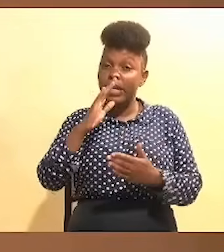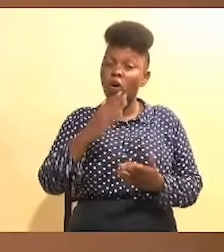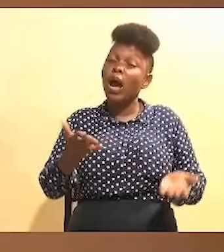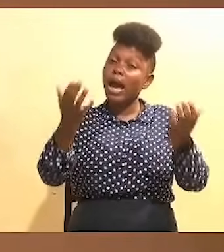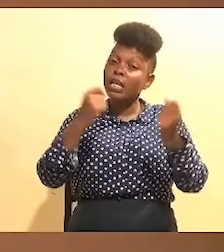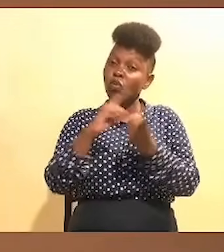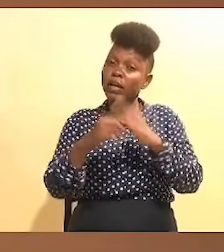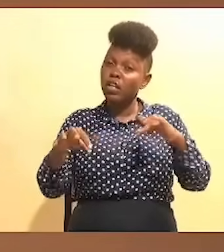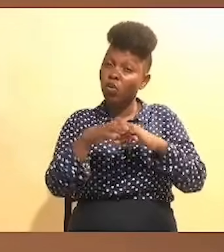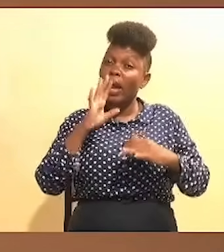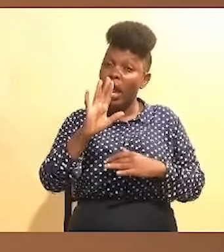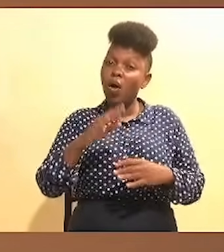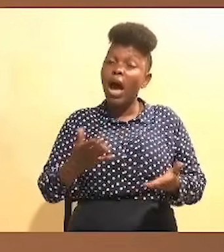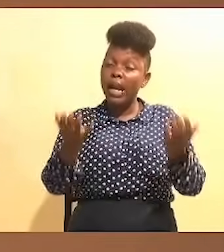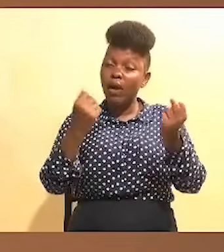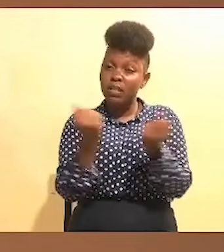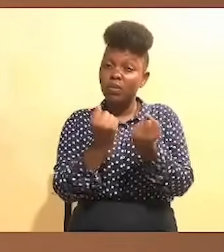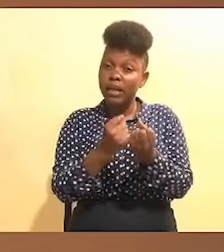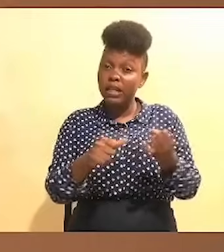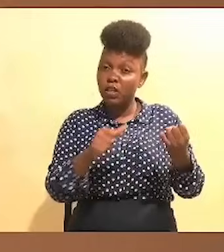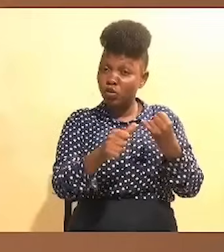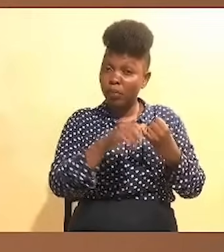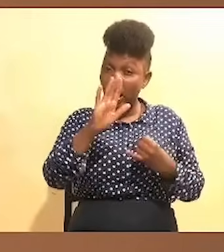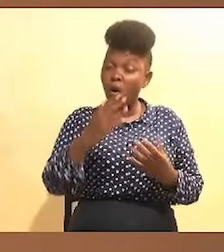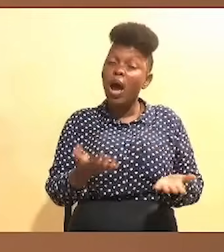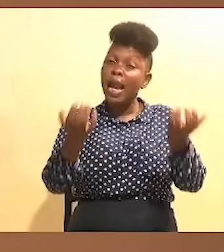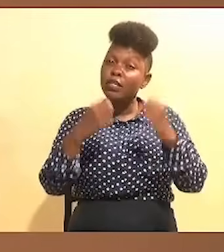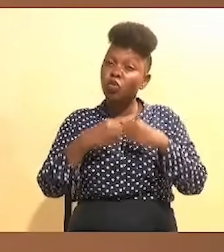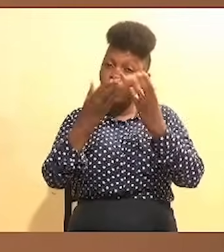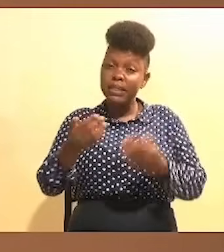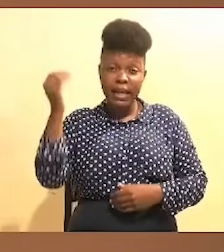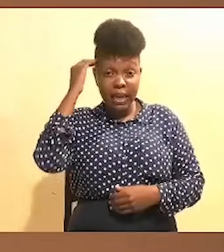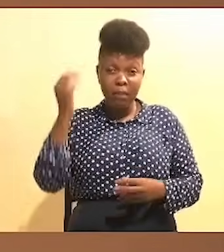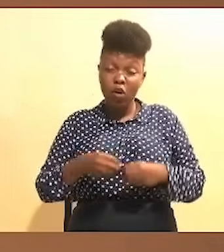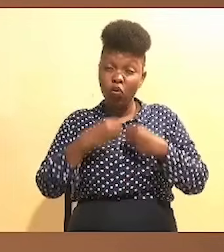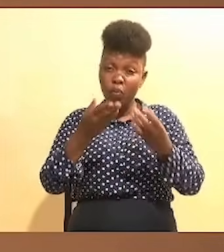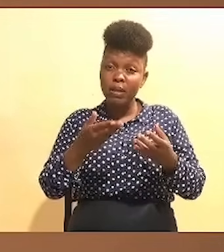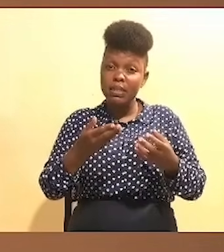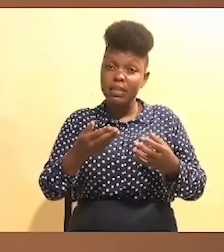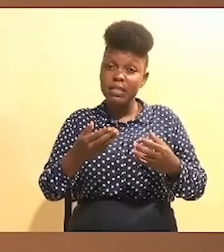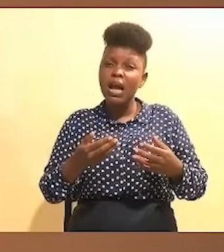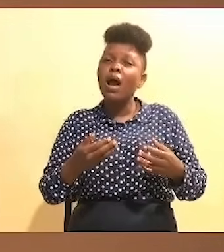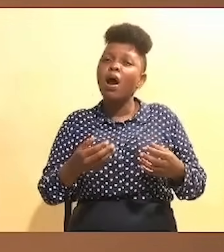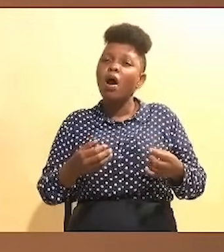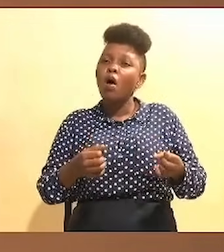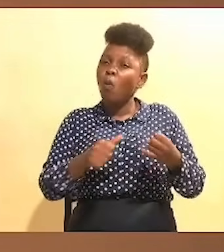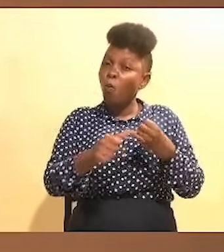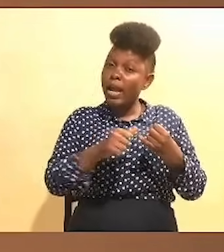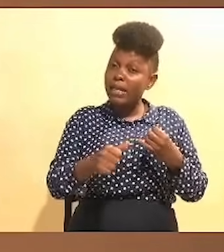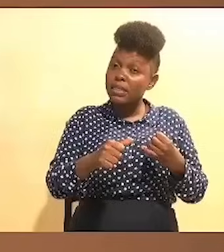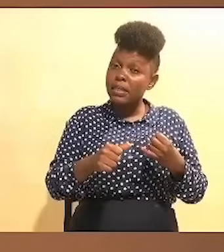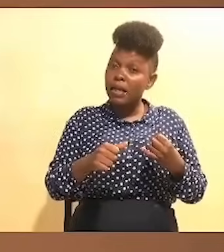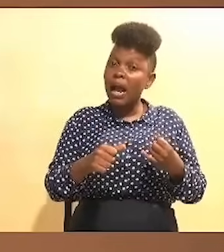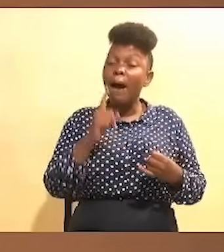Anaweza akatengeneza uchumba wako pia. Anaweza kukupa hekima na kukupatia mwenzi ambaye kweli huyu ndiye ambaye ni sahihi